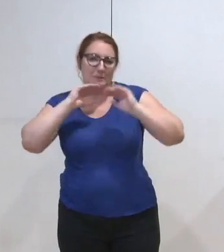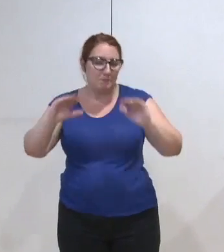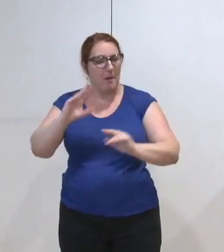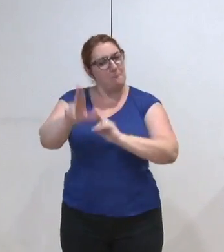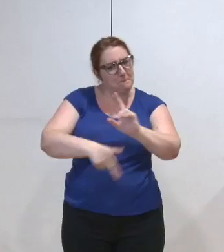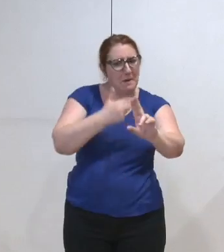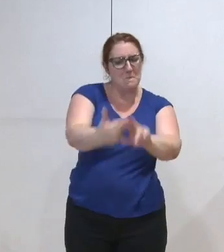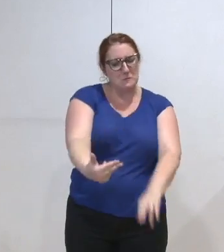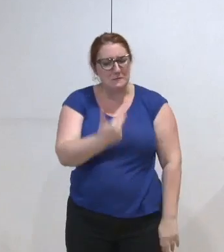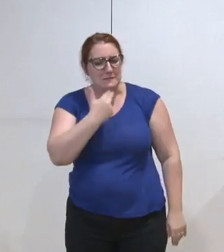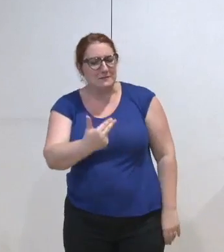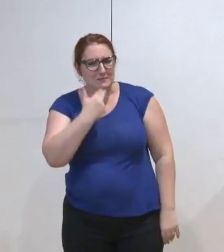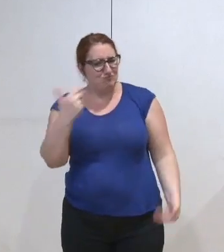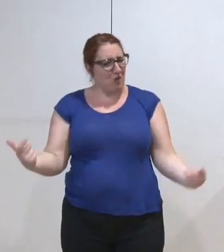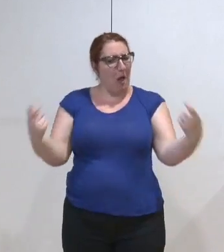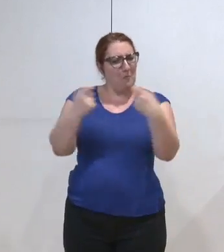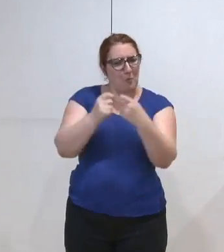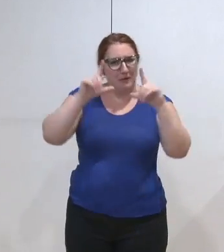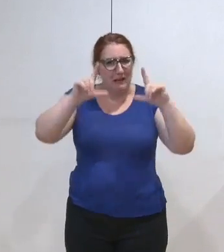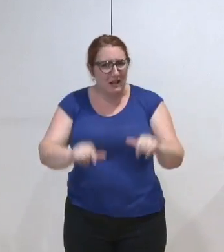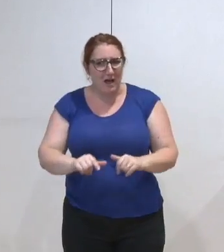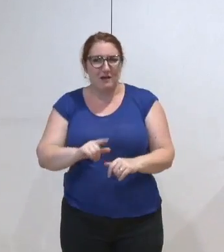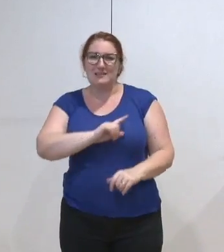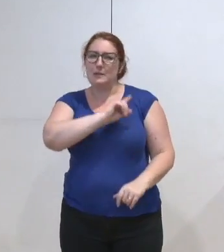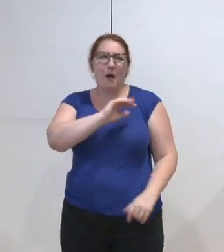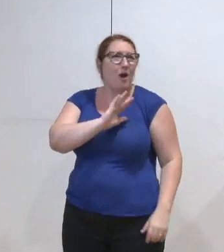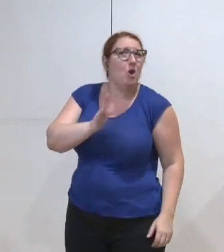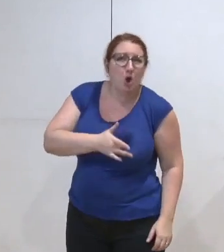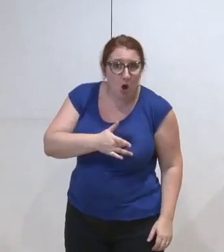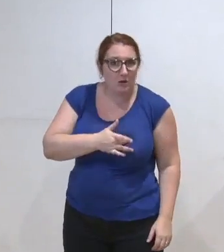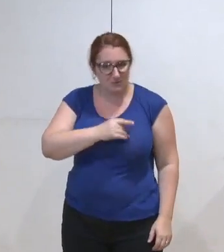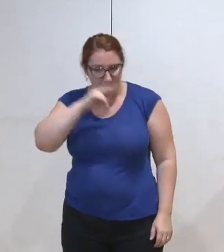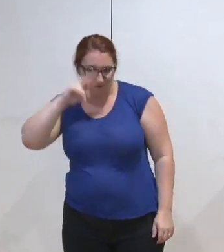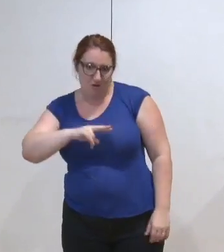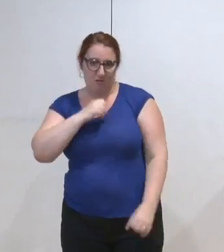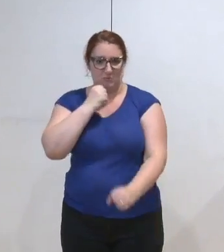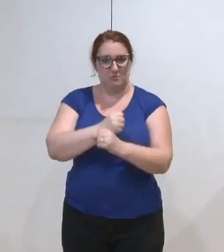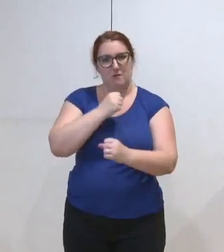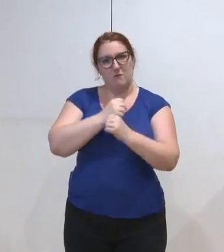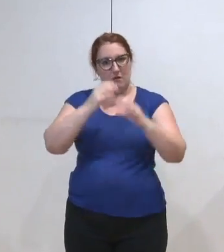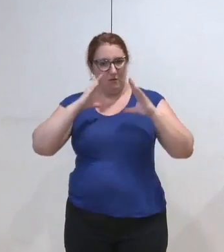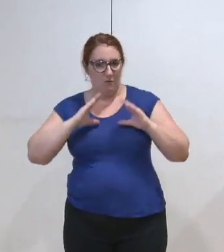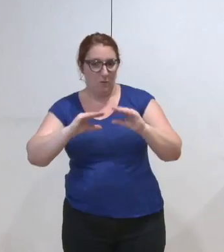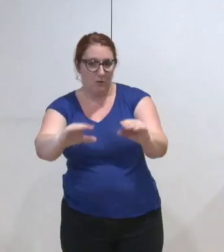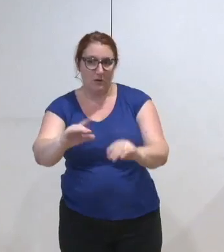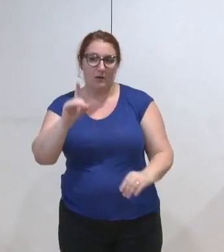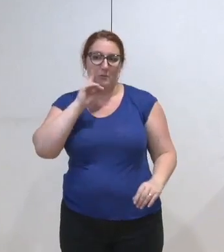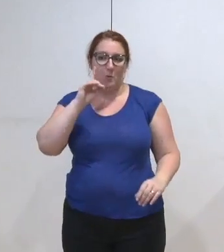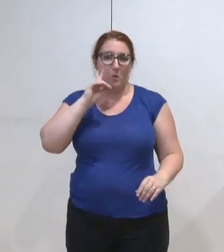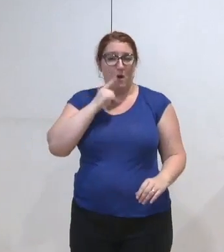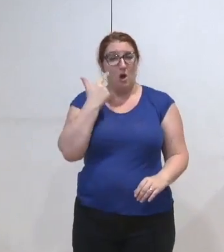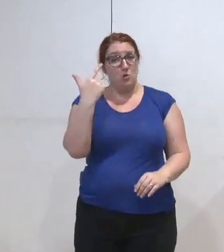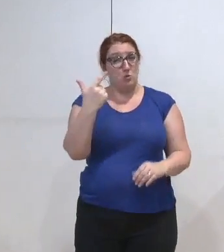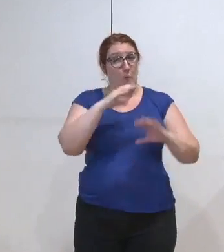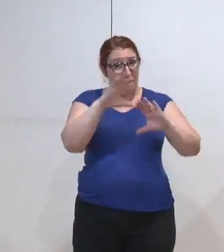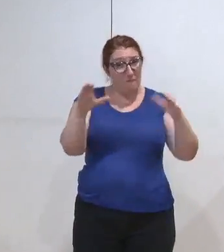qualité appropriée et qui dépassait les bons sentiments hein parce que c'était aussi accompagné de formation et d'un